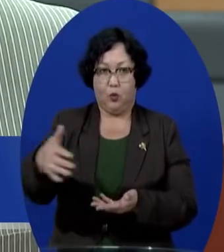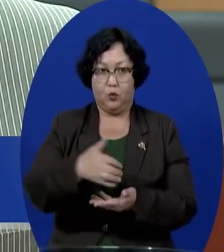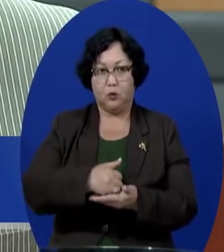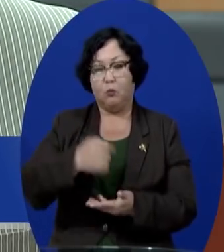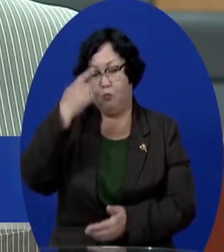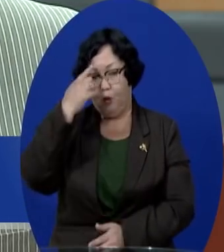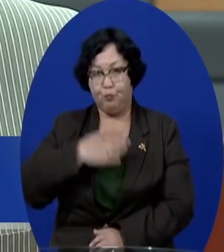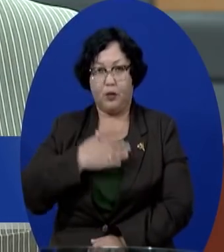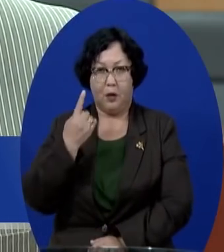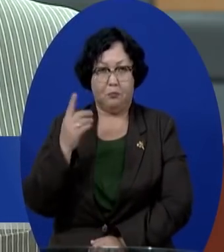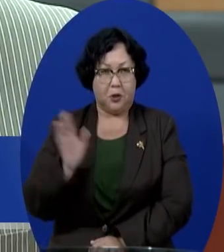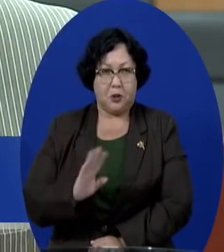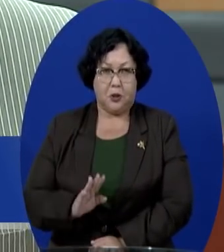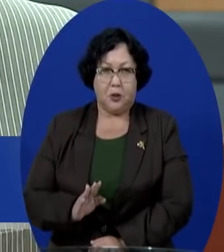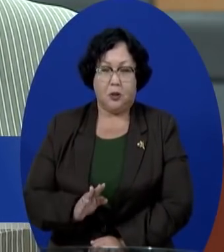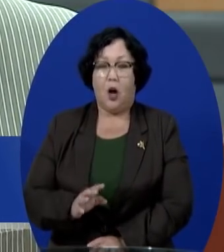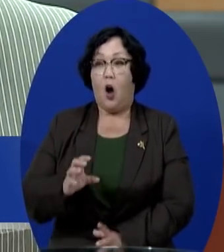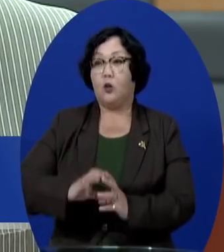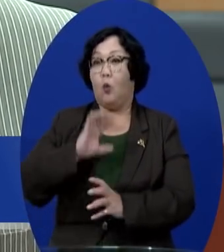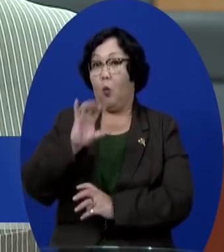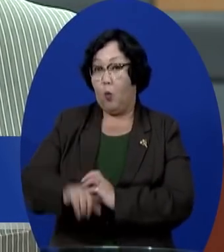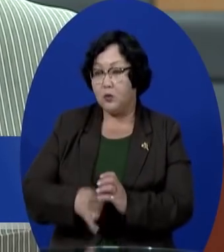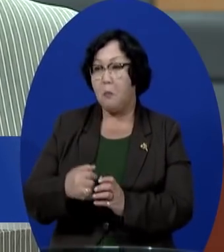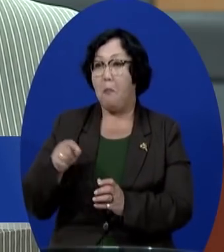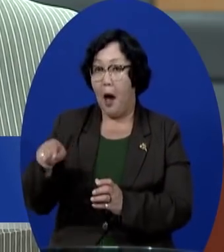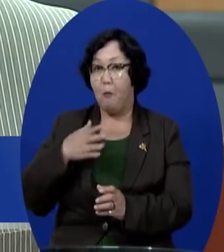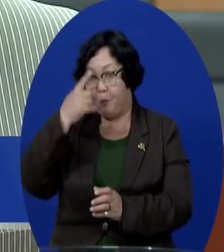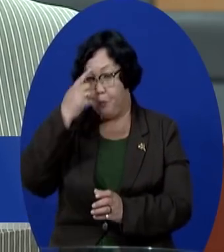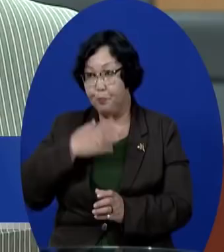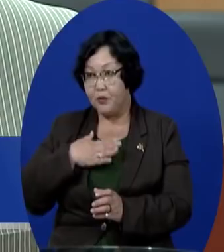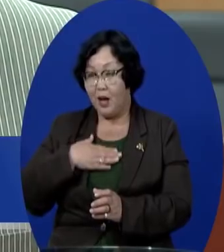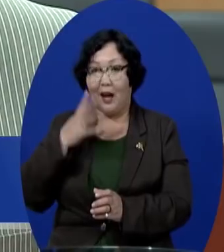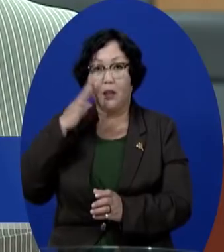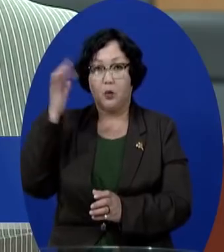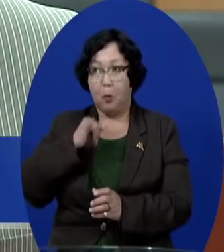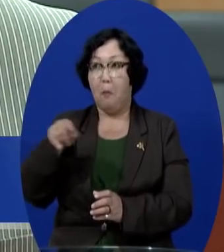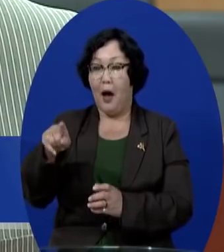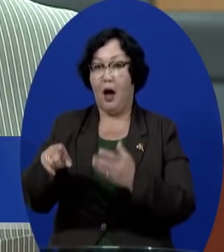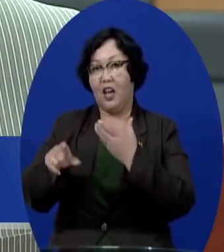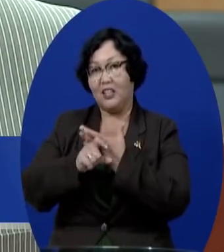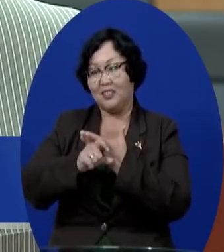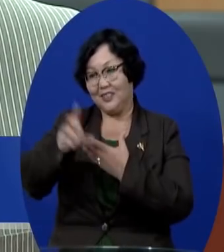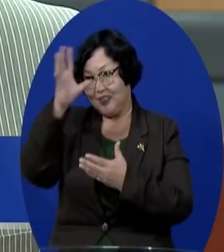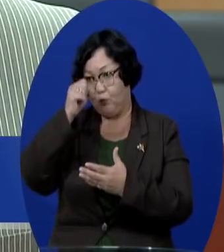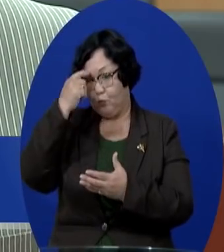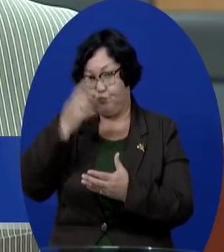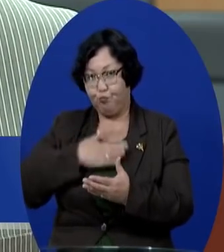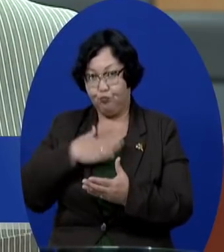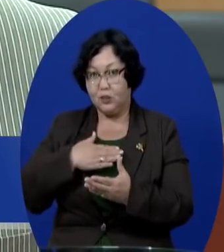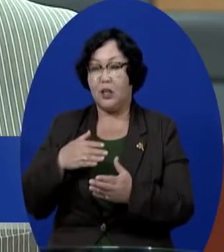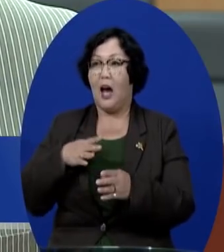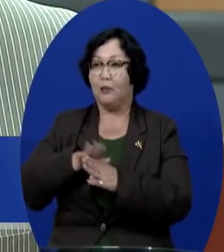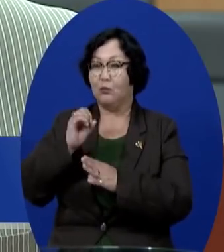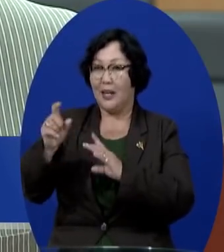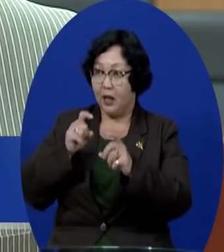биш. Дэлхийн одоо бүх одоо өнцөг болон бүрээс авчирж байгаа гадаадд сууж байгаа манай элчин сайд нар дипломатууд